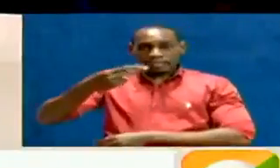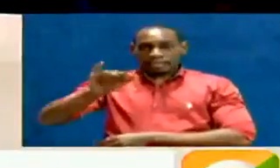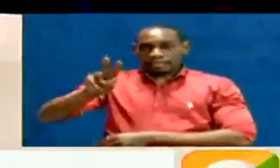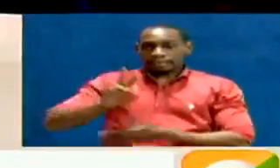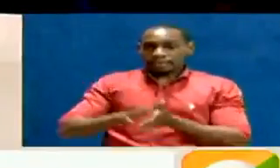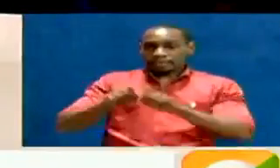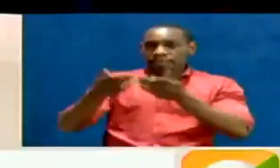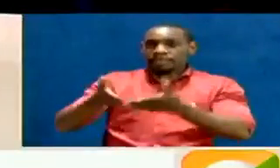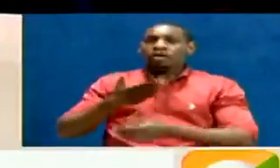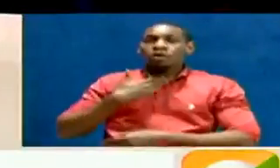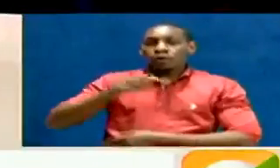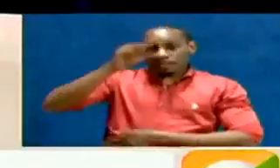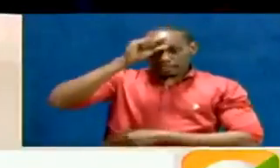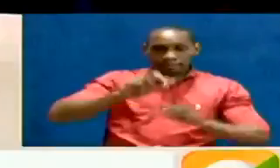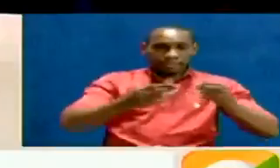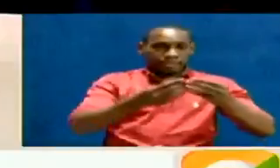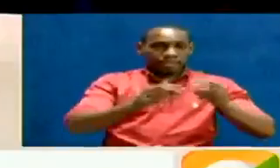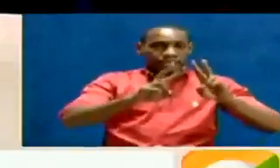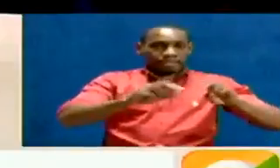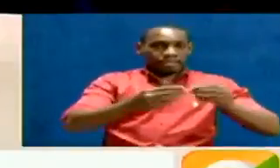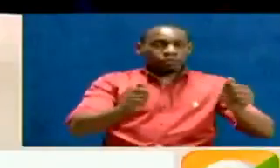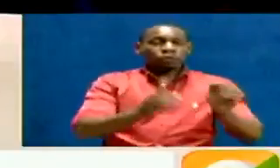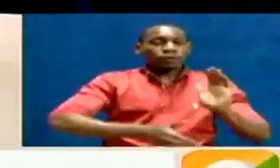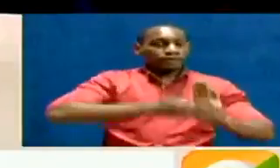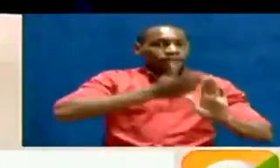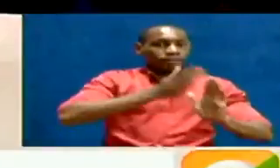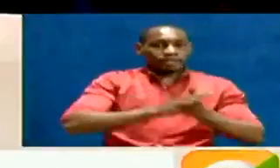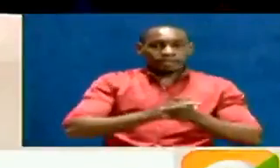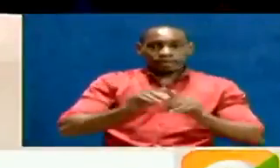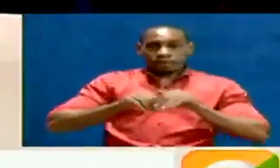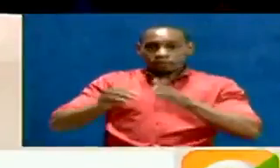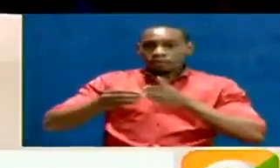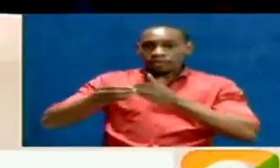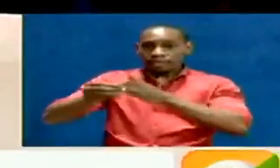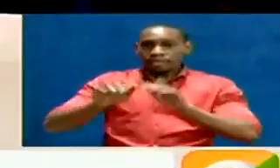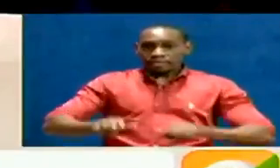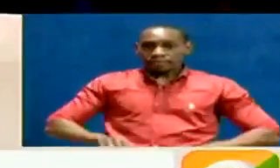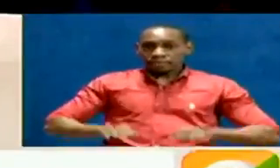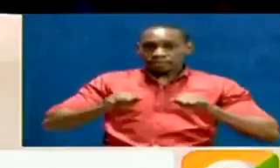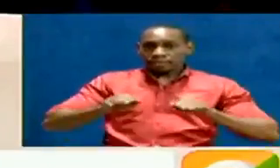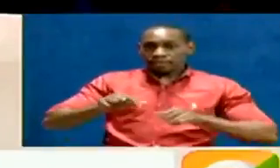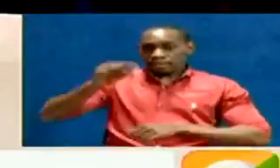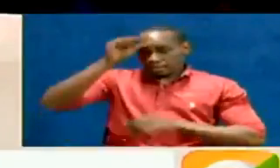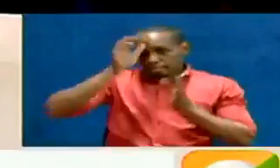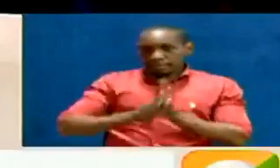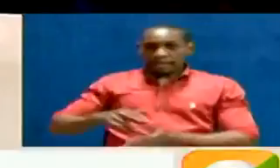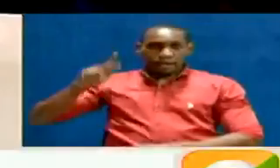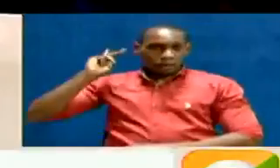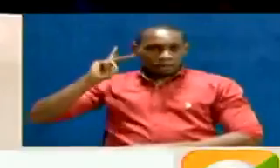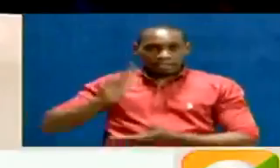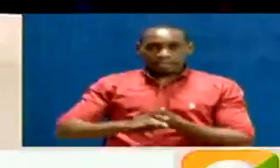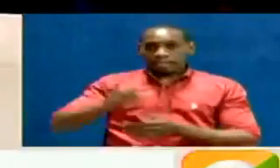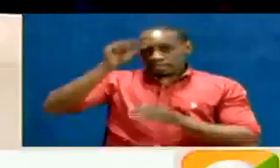huku sasa ikitaka serikali kutafuta suluhu ya haraka. Chini ya uongozi wa naibu mwenyekiti ambaye ni gavana wa Kisii James